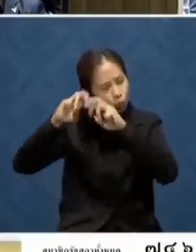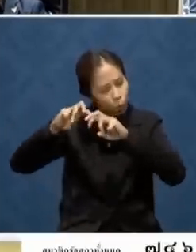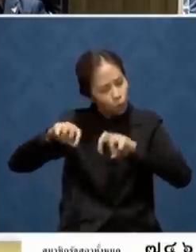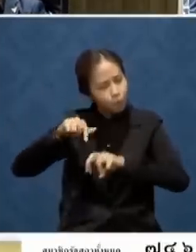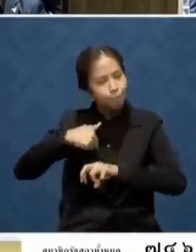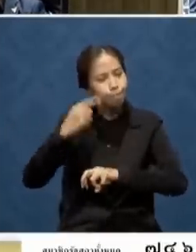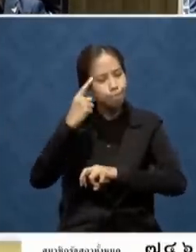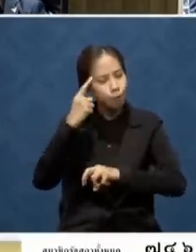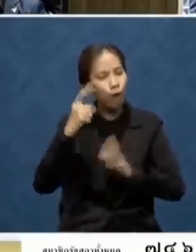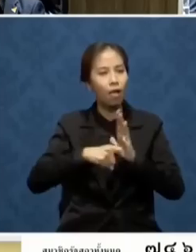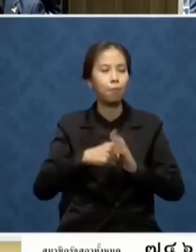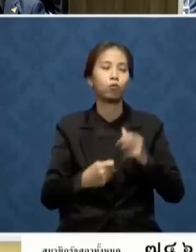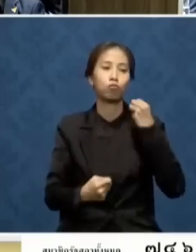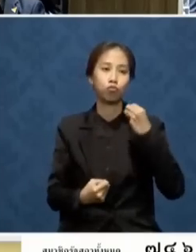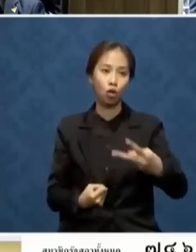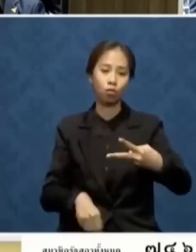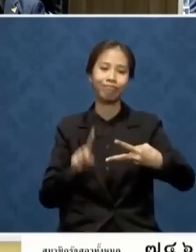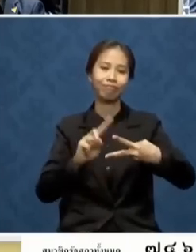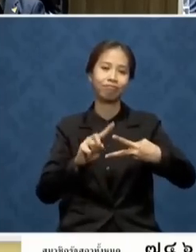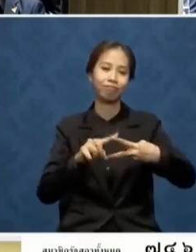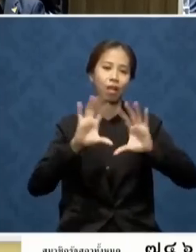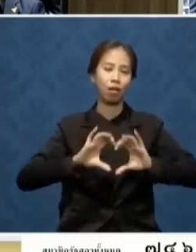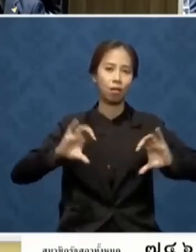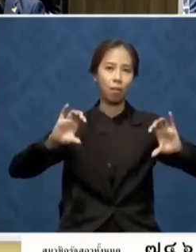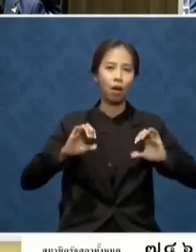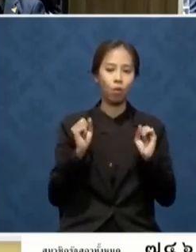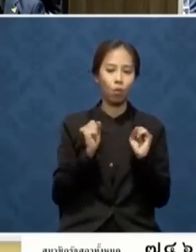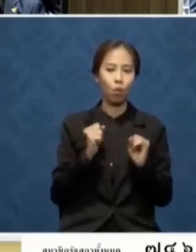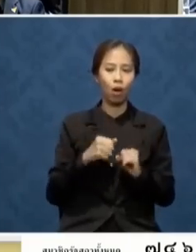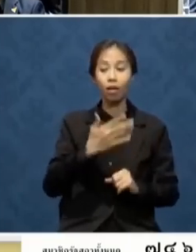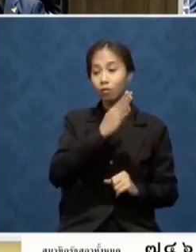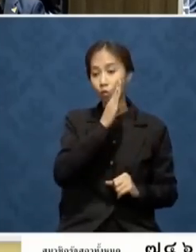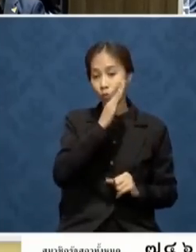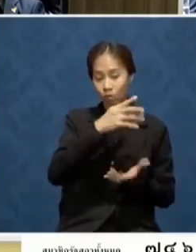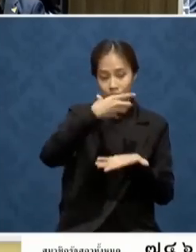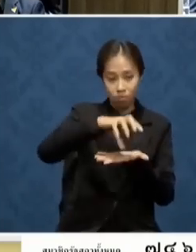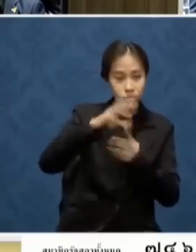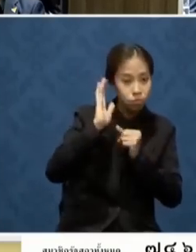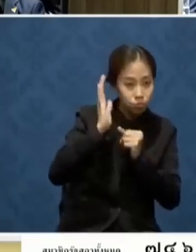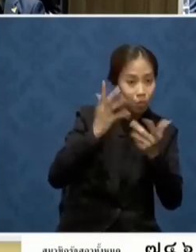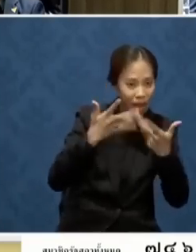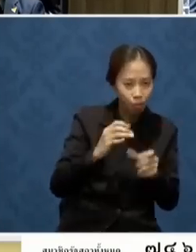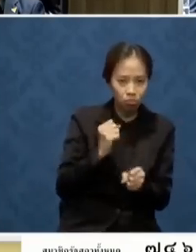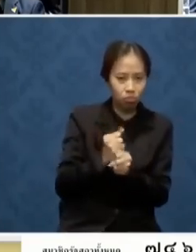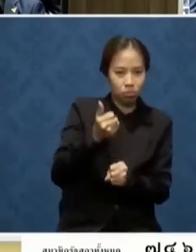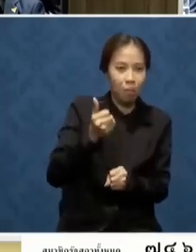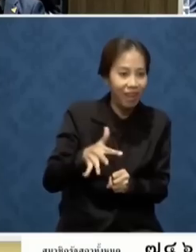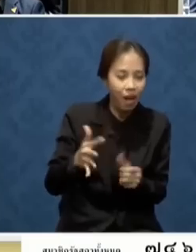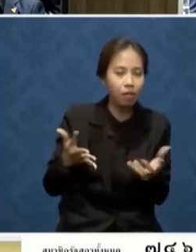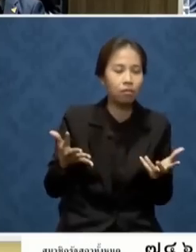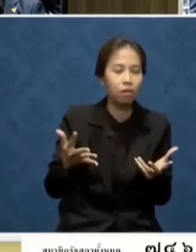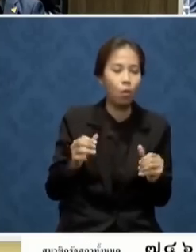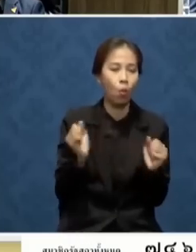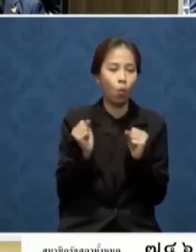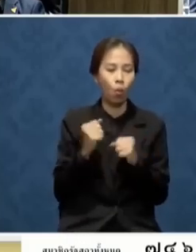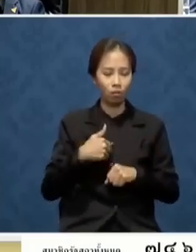กัน 1ก็คือรัฐบาลกลัวกลัวการผูกมัดกลัวว่าจะทำไม่ได้อย่างที่สัญญา